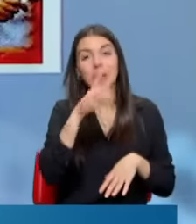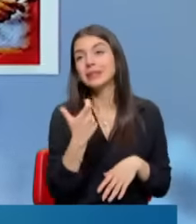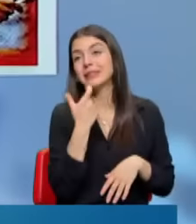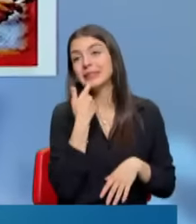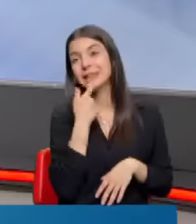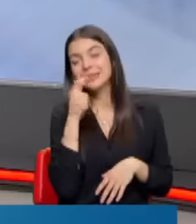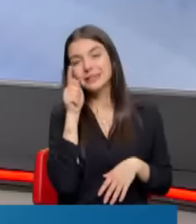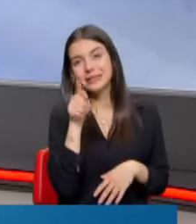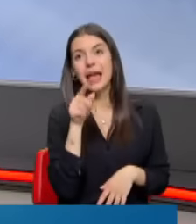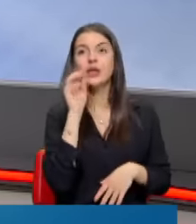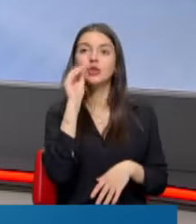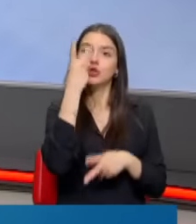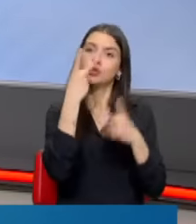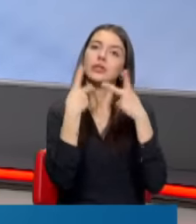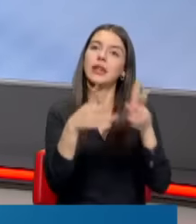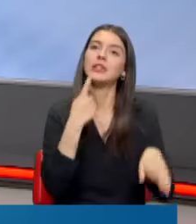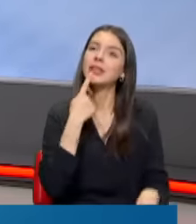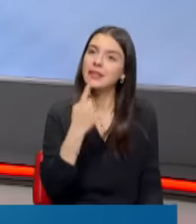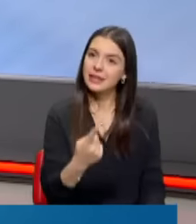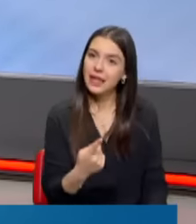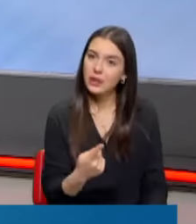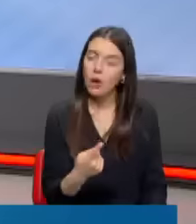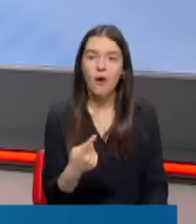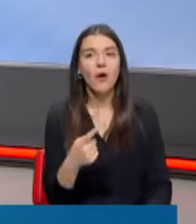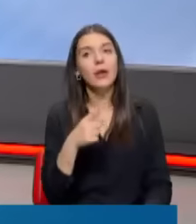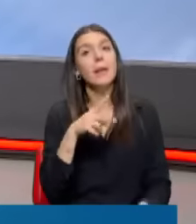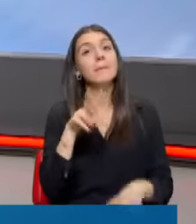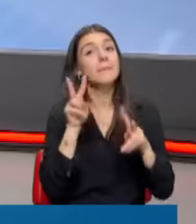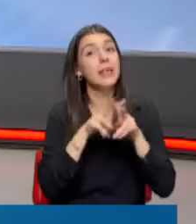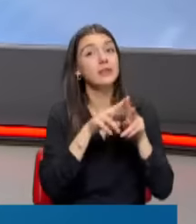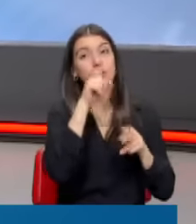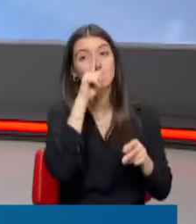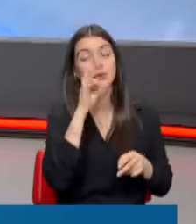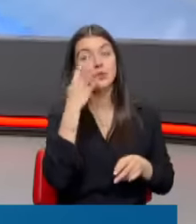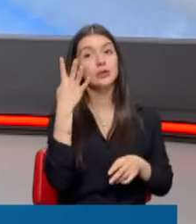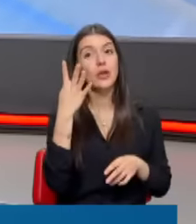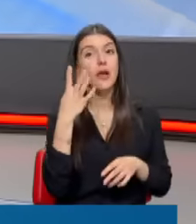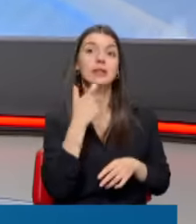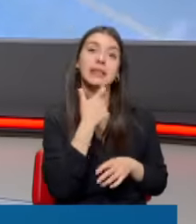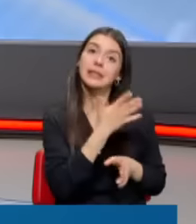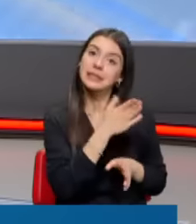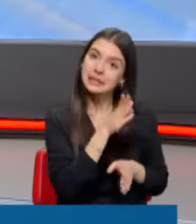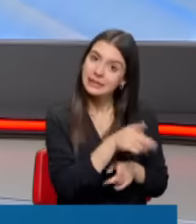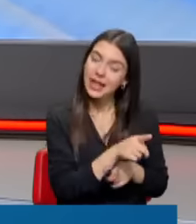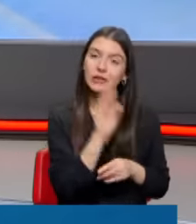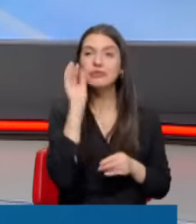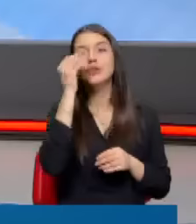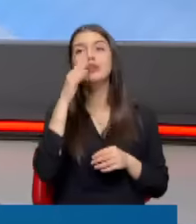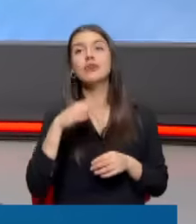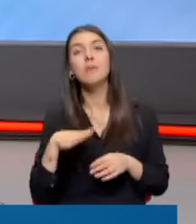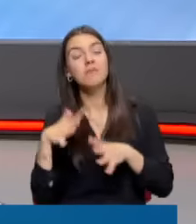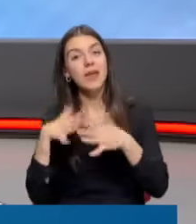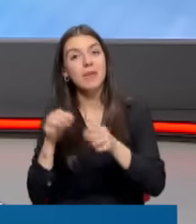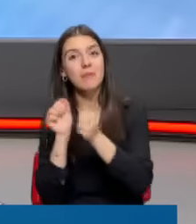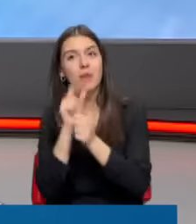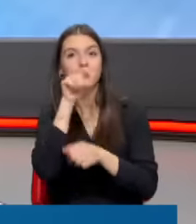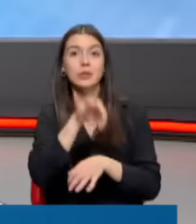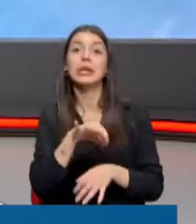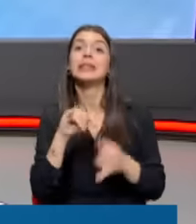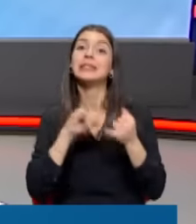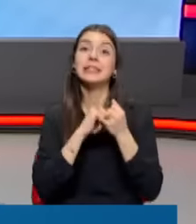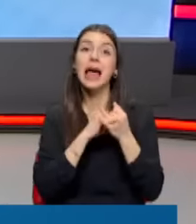çocuklara açıldı deniyor. Meclisin 104. yıl dönümü Çocuk Bayramı'yla bu salı günü kutlanacak.